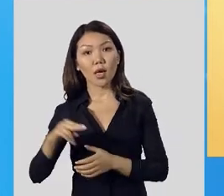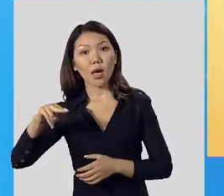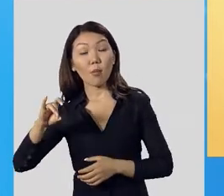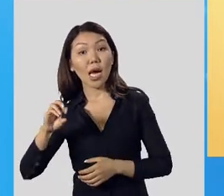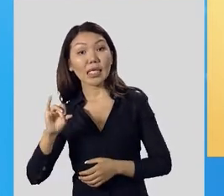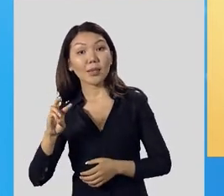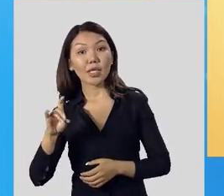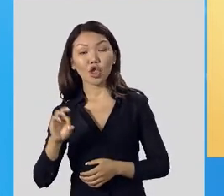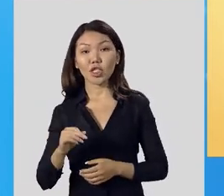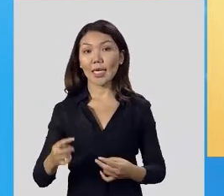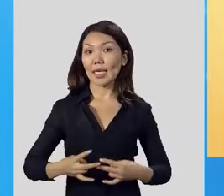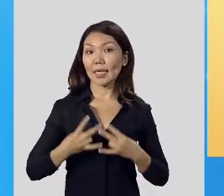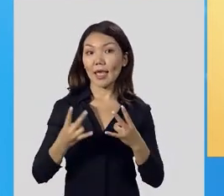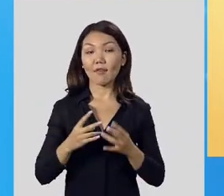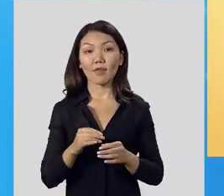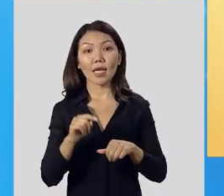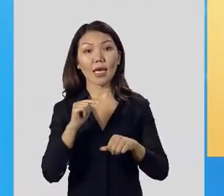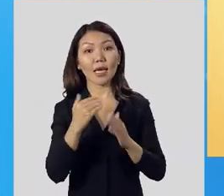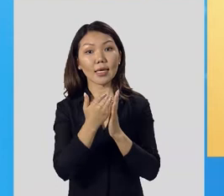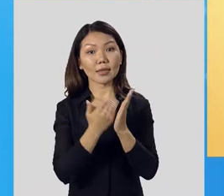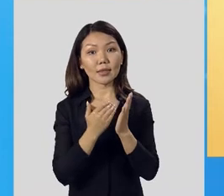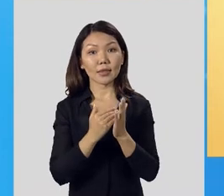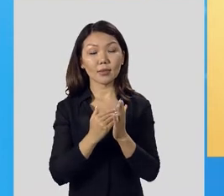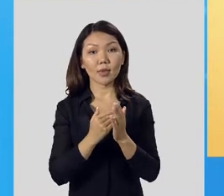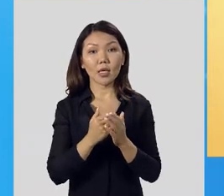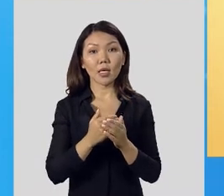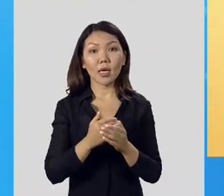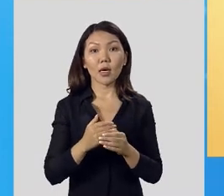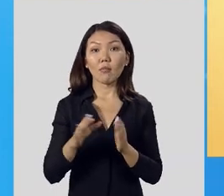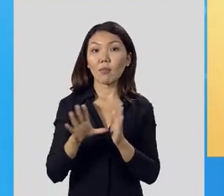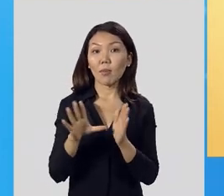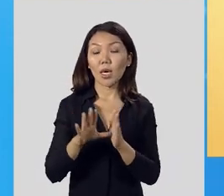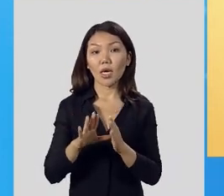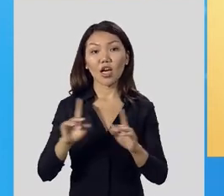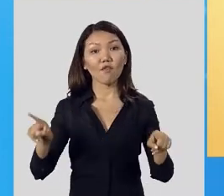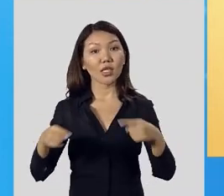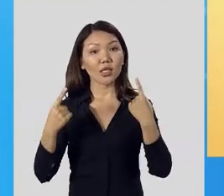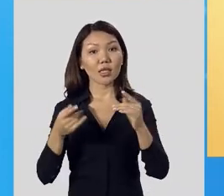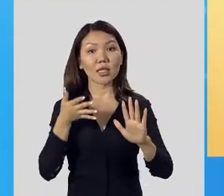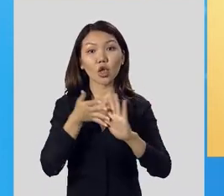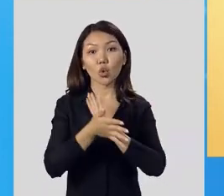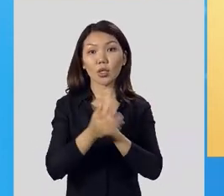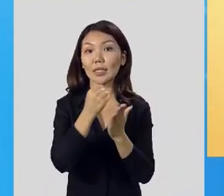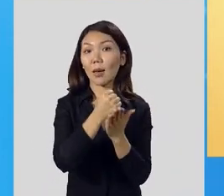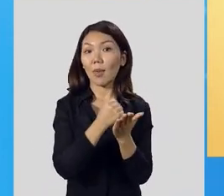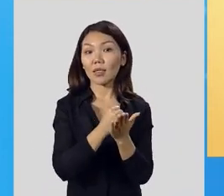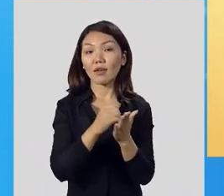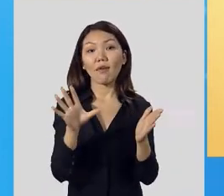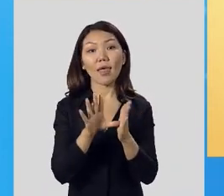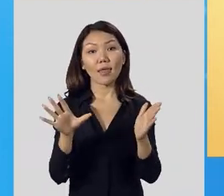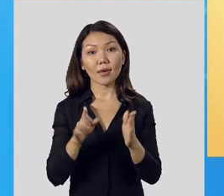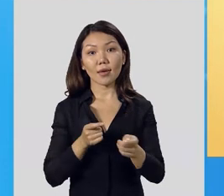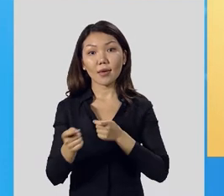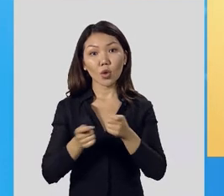Парасимпатическая нервная система способствует восстановлению израсходованных запасов энергии,